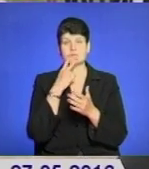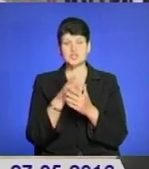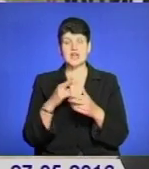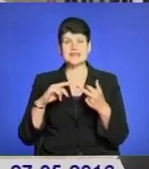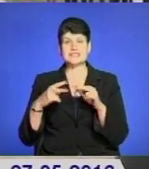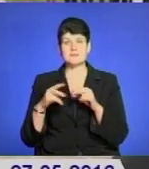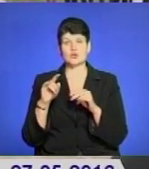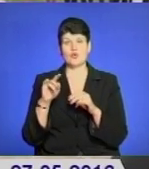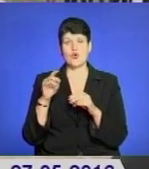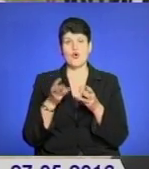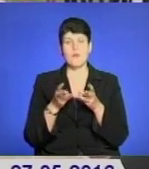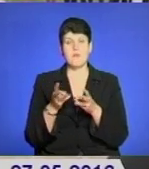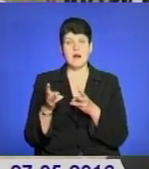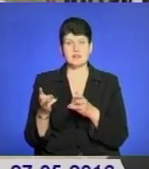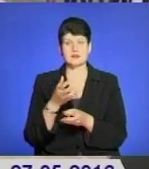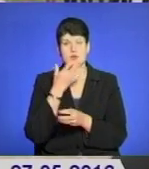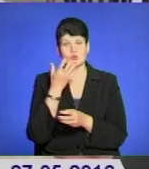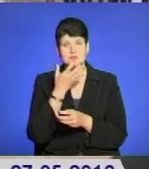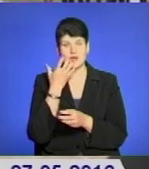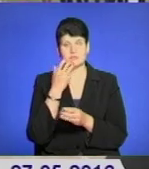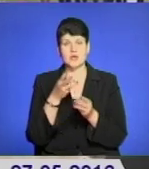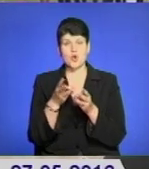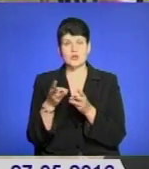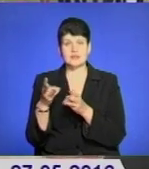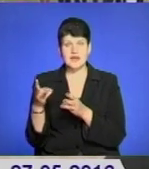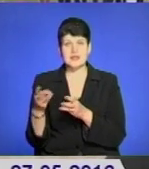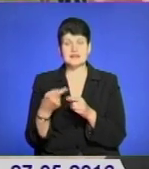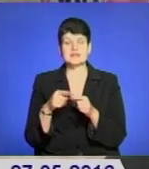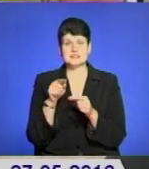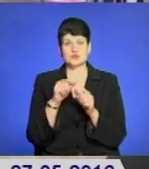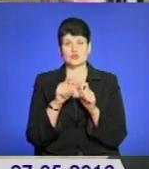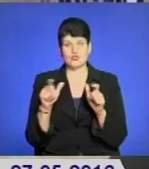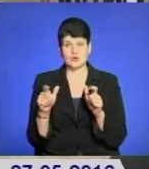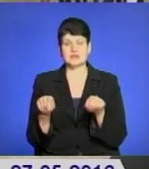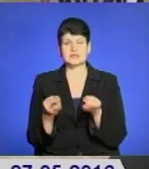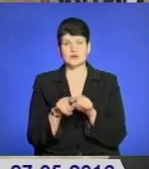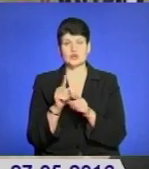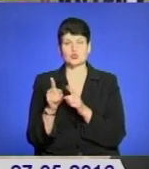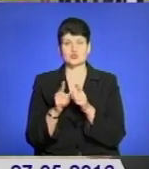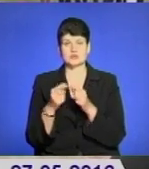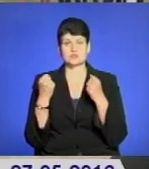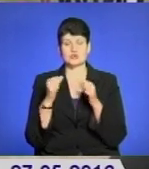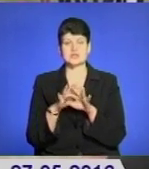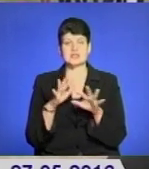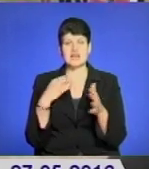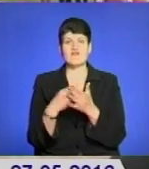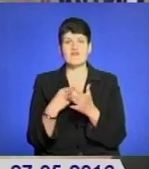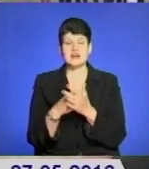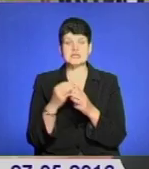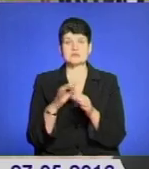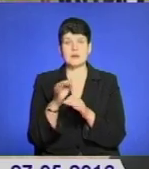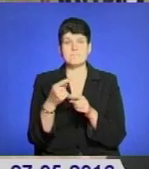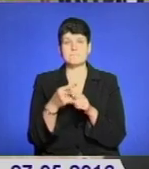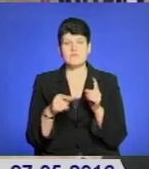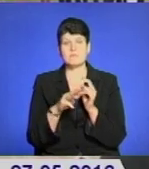заміну опалення, утеплення і котельні цієї школи, а також реконструкція спортзалу. Вартість проєкту майже